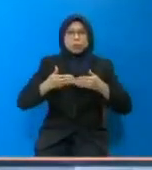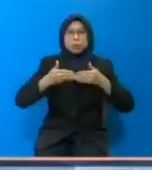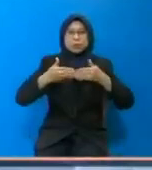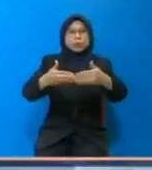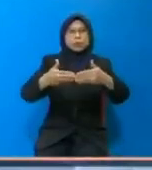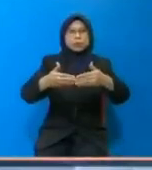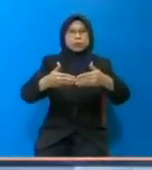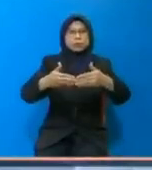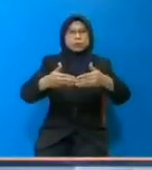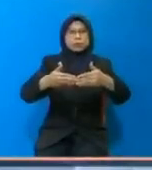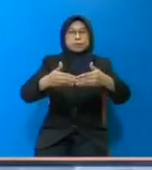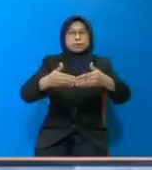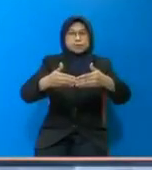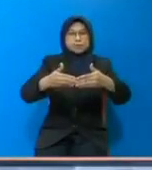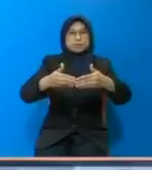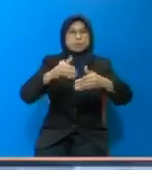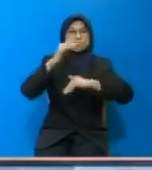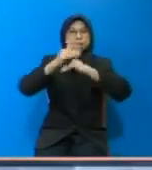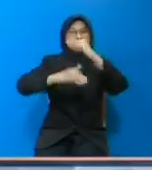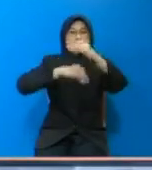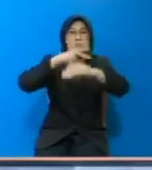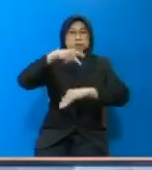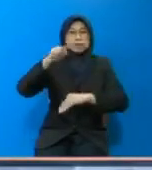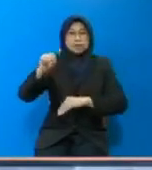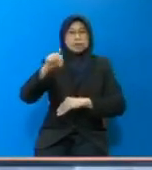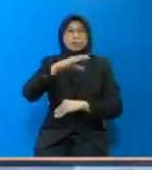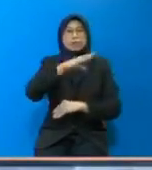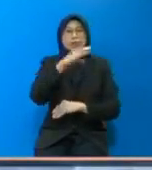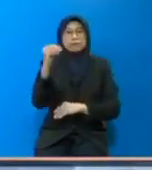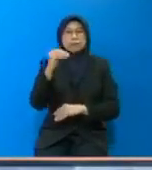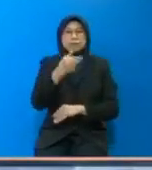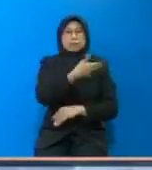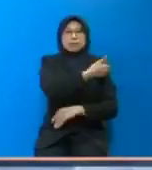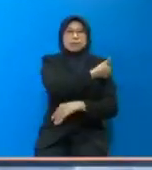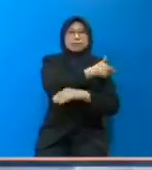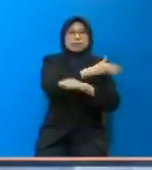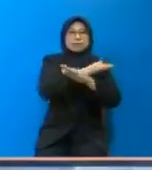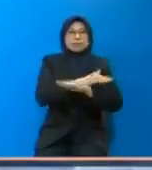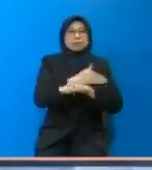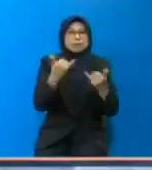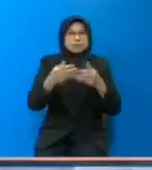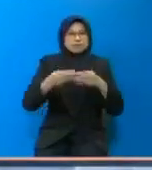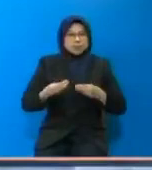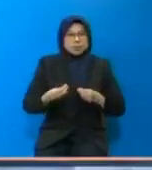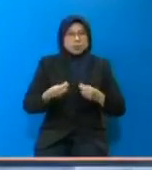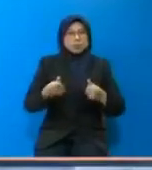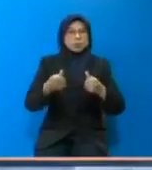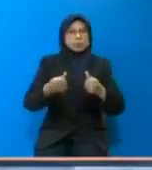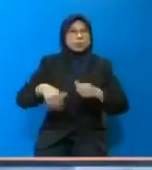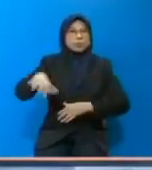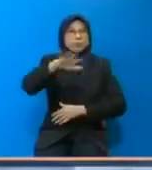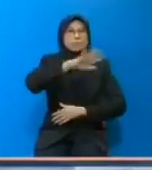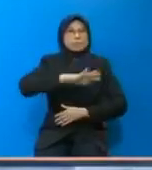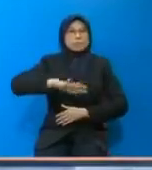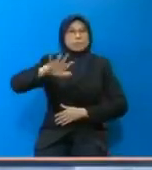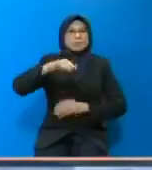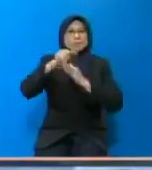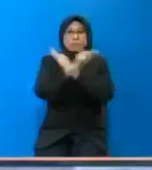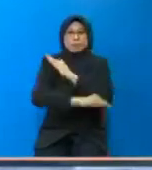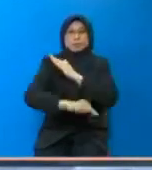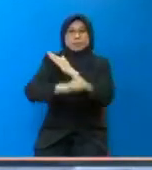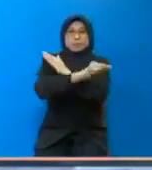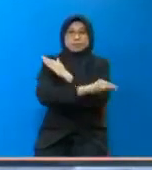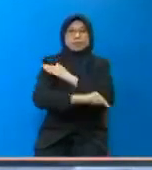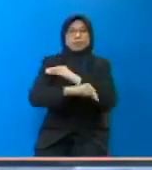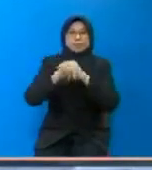proses pemulihan dan program imunisasi yang sedang berjalan lancar, kita jangkakan kebanyakan negeri akan